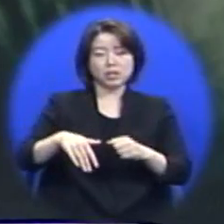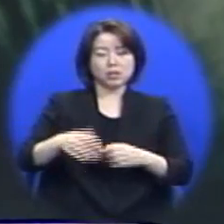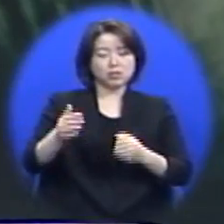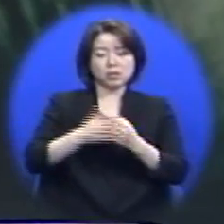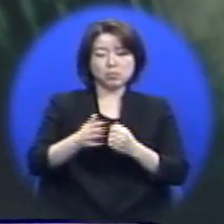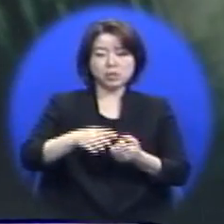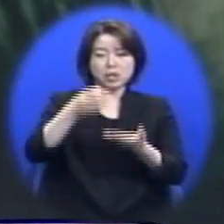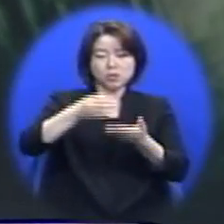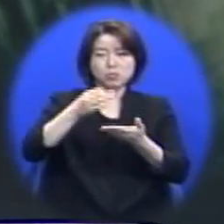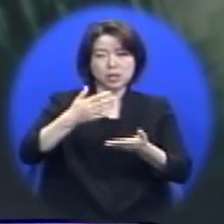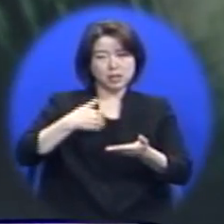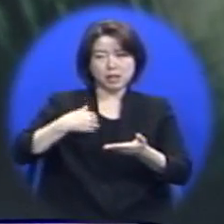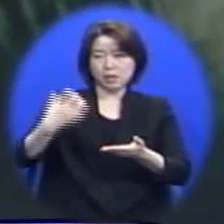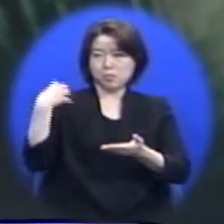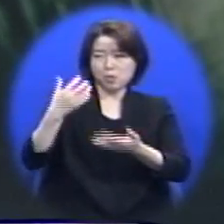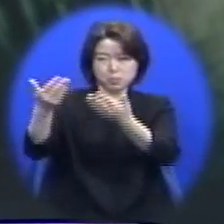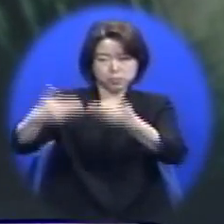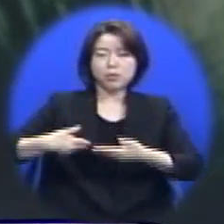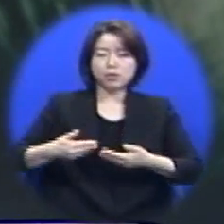주세요.